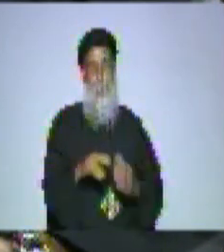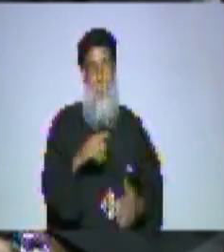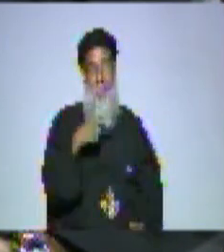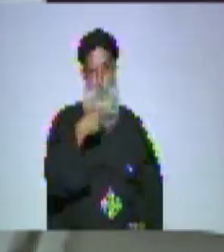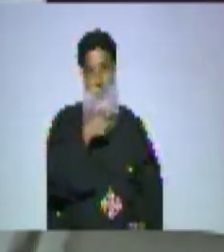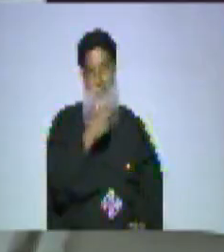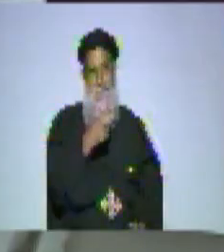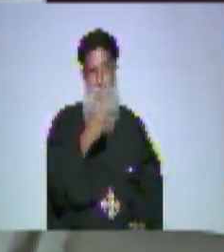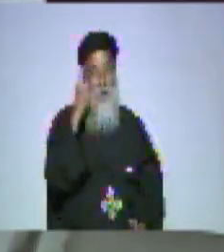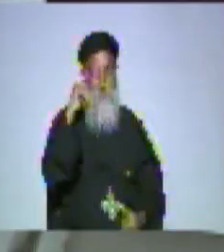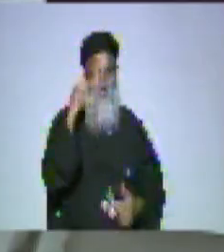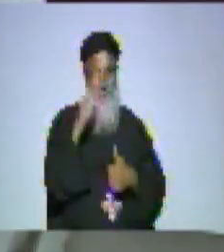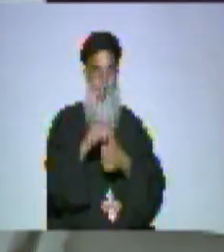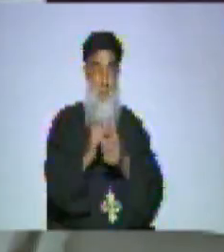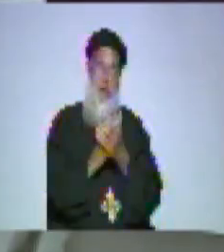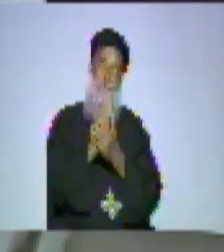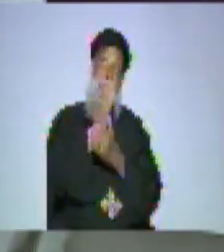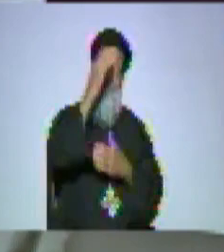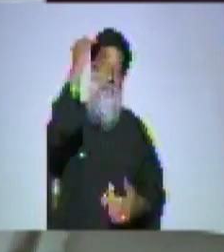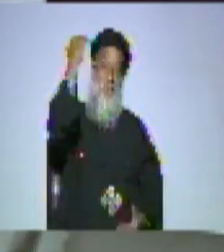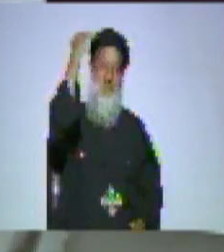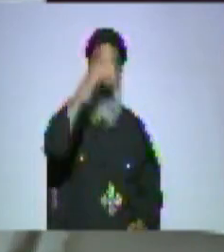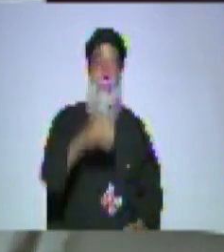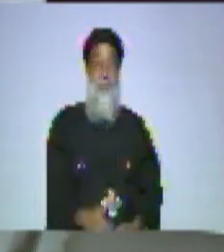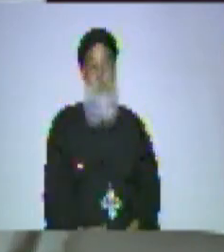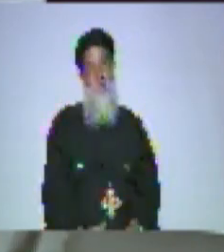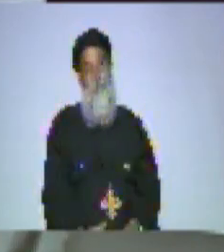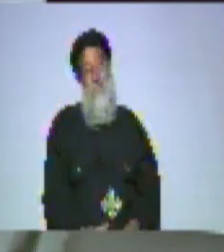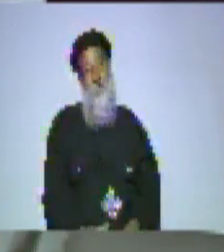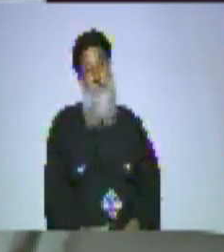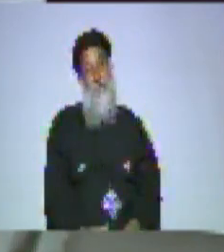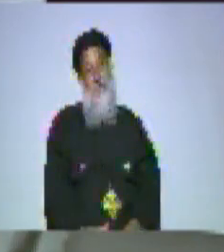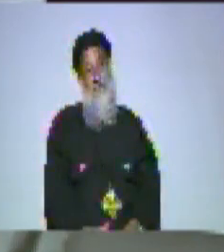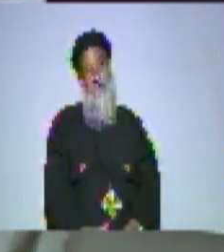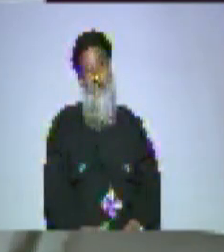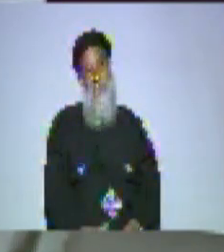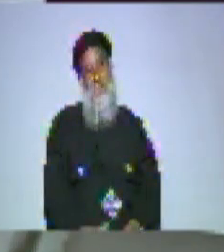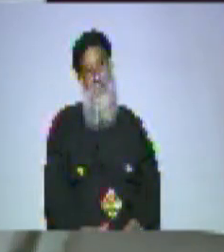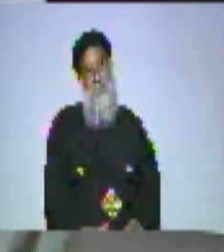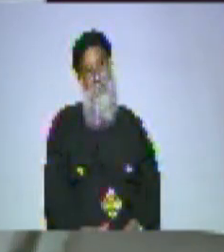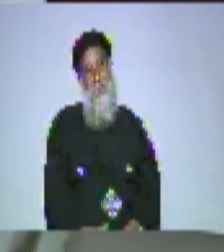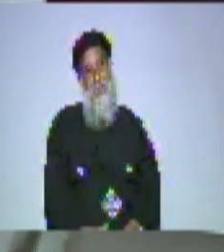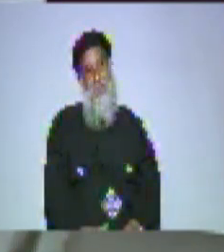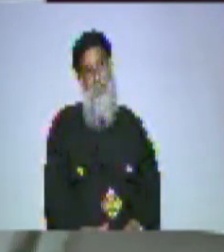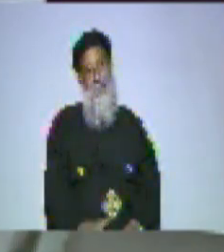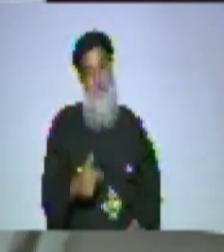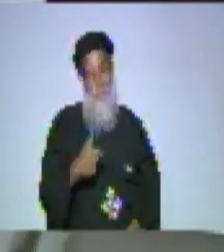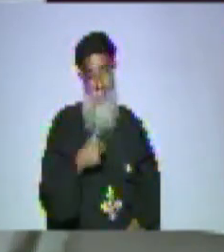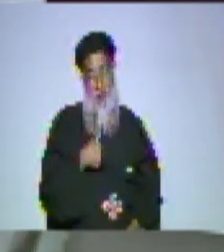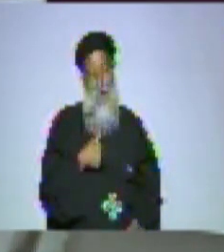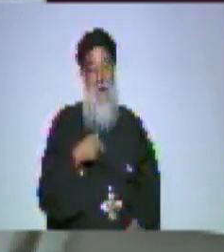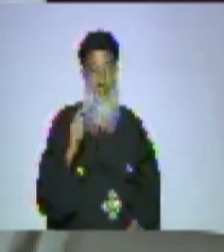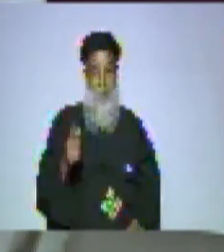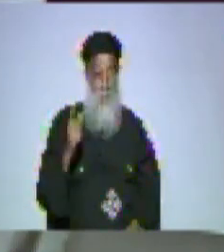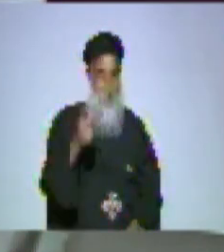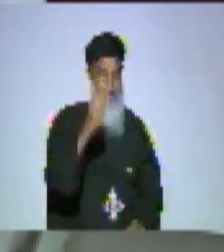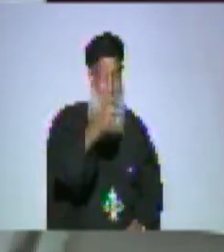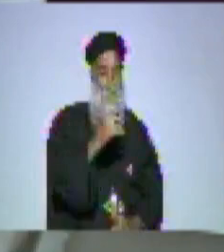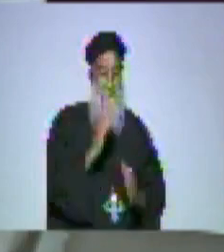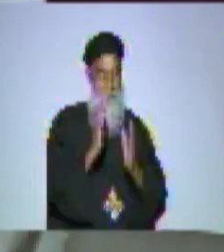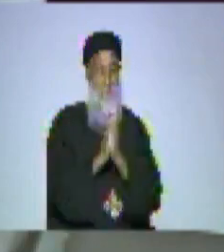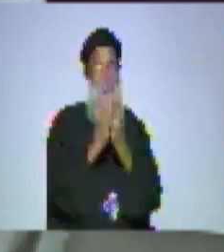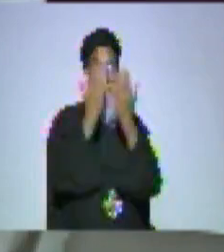واثقين انه بيذكرنا في السماء وده احنا موضوع اهتمامه برضو في السماء واكيد